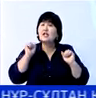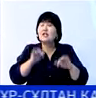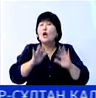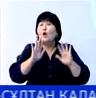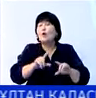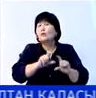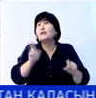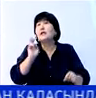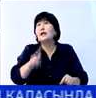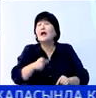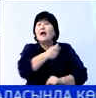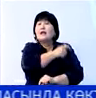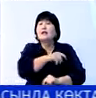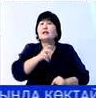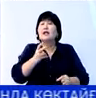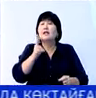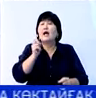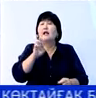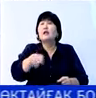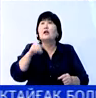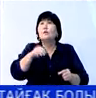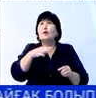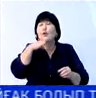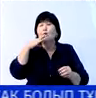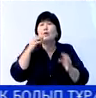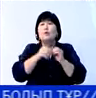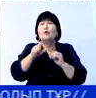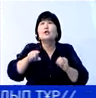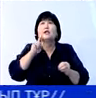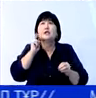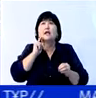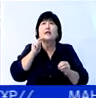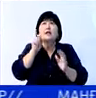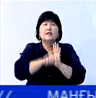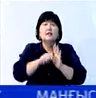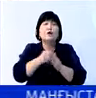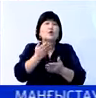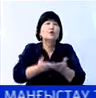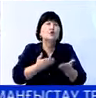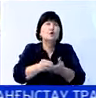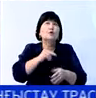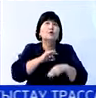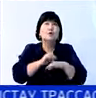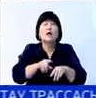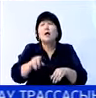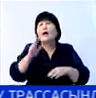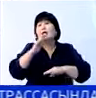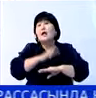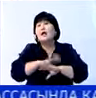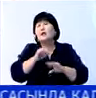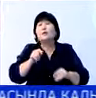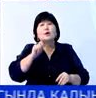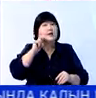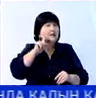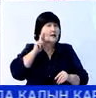орындарының біріне келді. Кезекші наряд туған күнге жиналған бір топ жастың құжаттарын тексеріп, түсіндірме жұмыстарын жүргізді. Тәртіп бойынша кәмелет